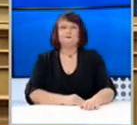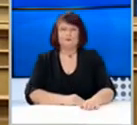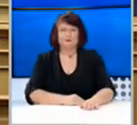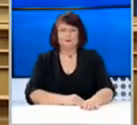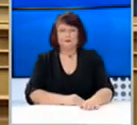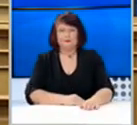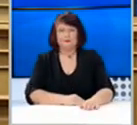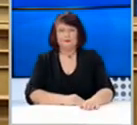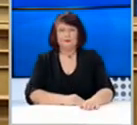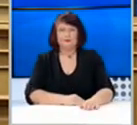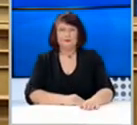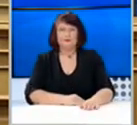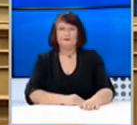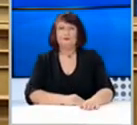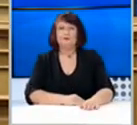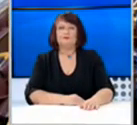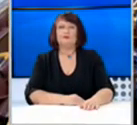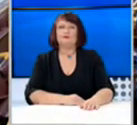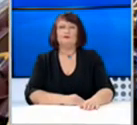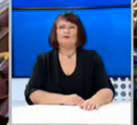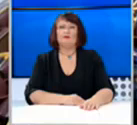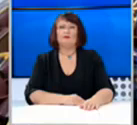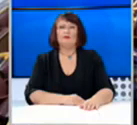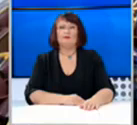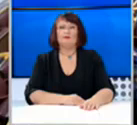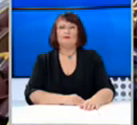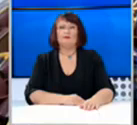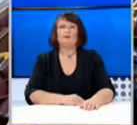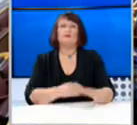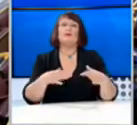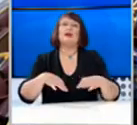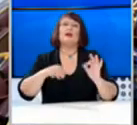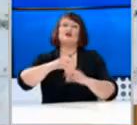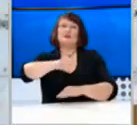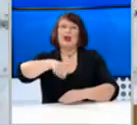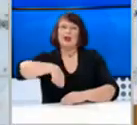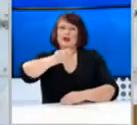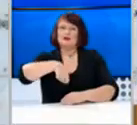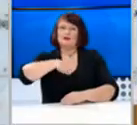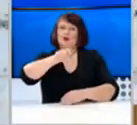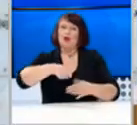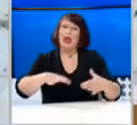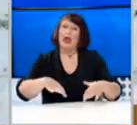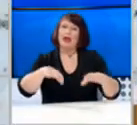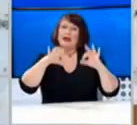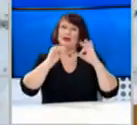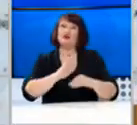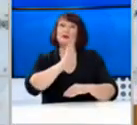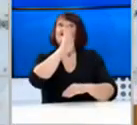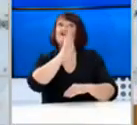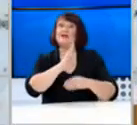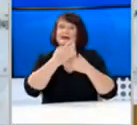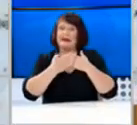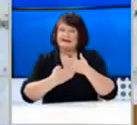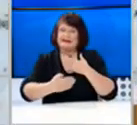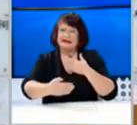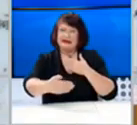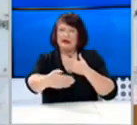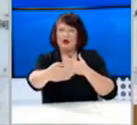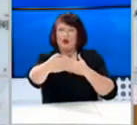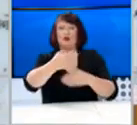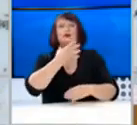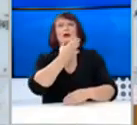Κατόπιν αυτού, κυρίες και κύριοι συνάδελφοι, θα ακολουθήσει ο αγιασμός για την έναρξη των εργασιών της Β' Συνόδου από